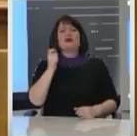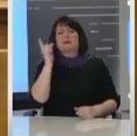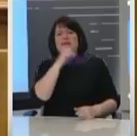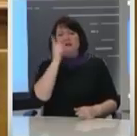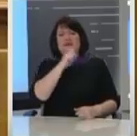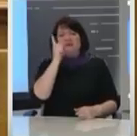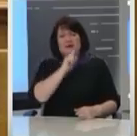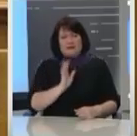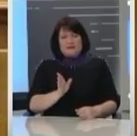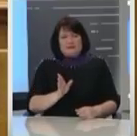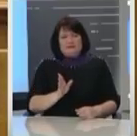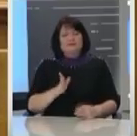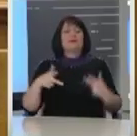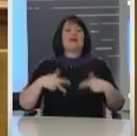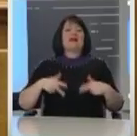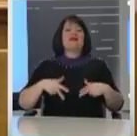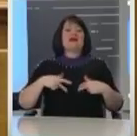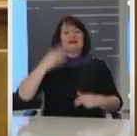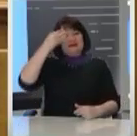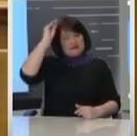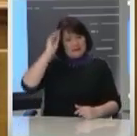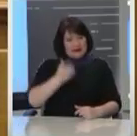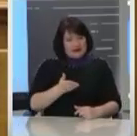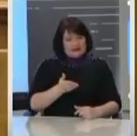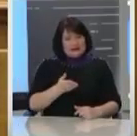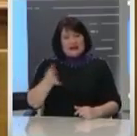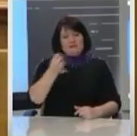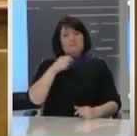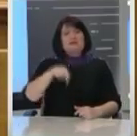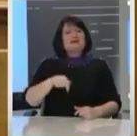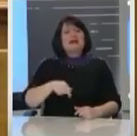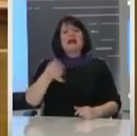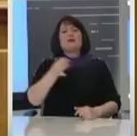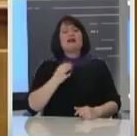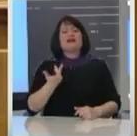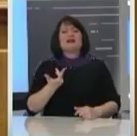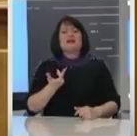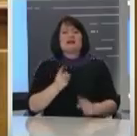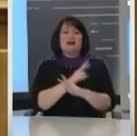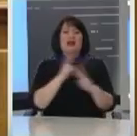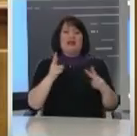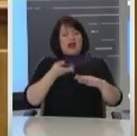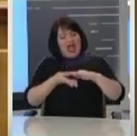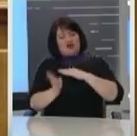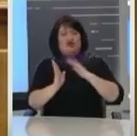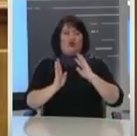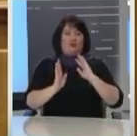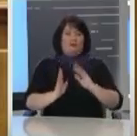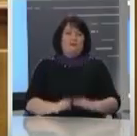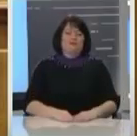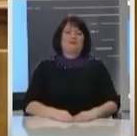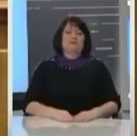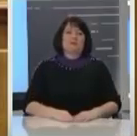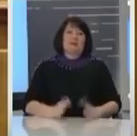ψέματα, η κυβέρνηση και ο κύριος Τσίπρας μίλησαν σήμερα για καθαρή έξοδο. Κάθε